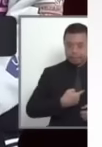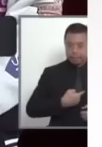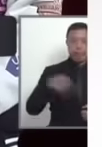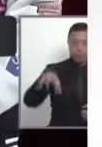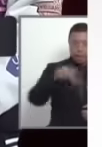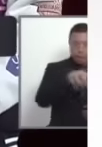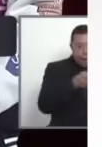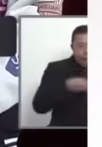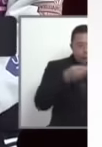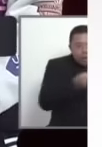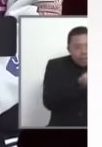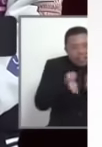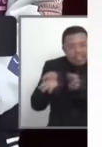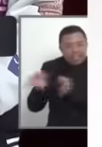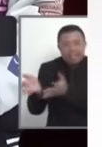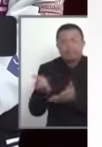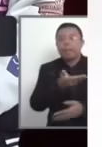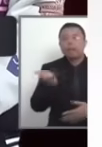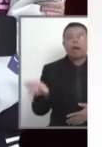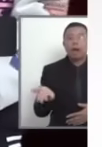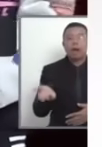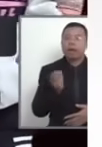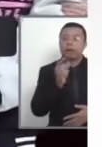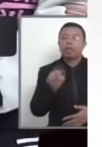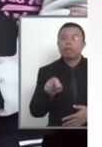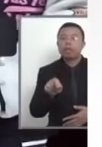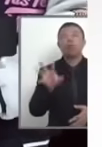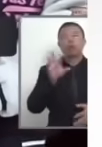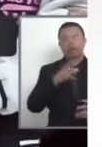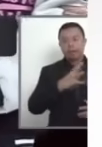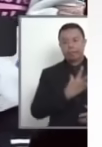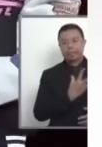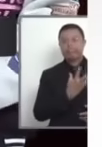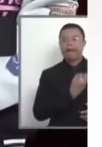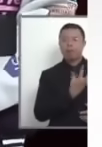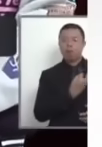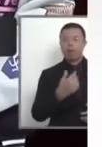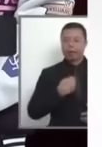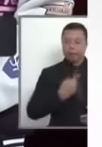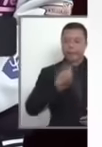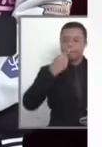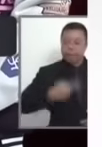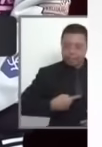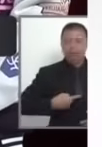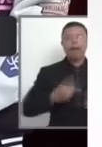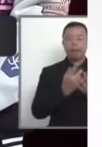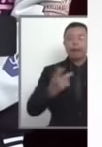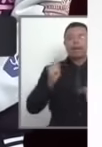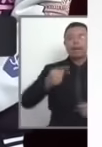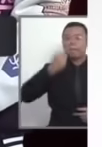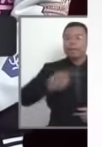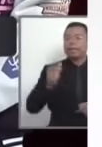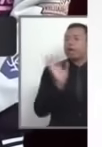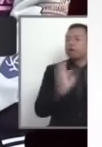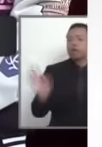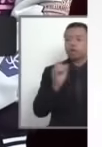apa adanya gitu. Okay. Bukan sekedar hanya basa-basi gitu, tetapi menyampaikan apa adanya sehingga itu menjadi perhatian dan diingat oleh masyarakat.